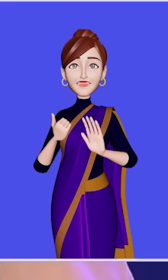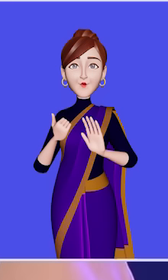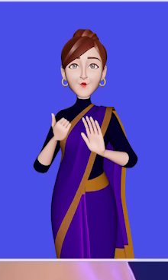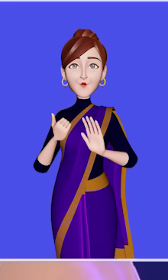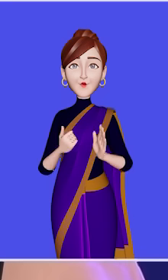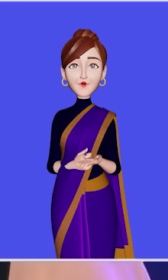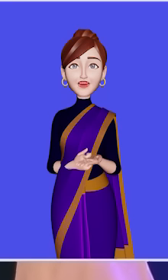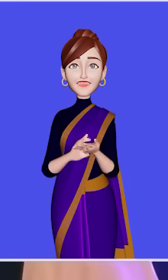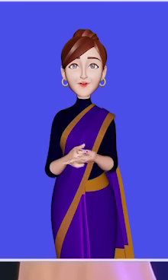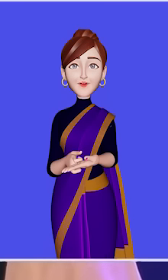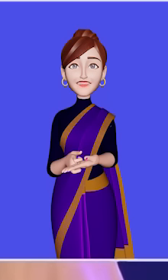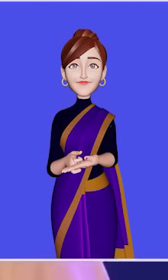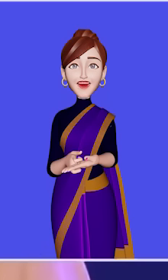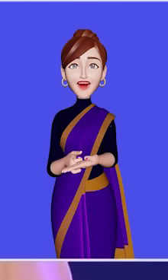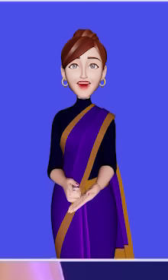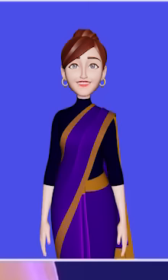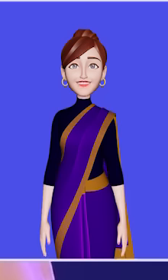industry leaders,